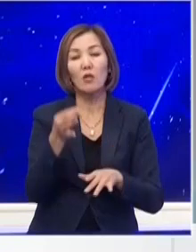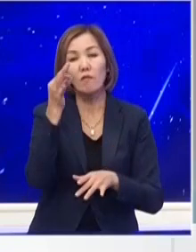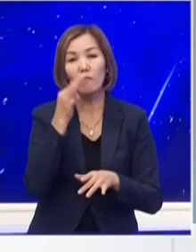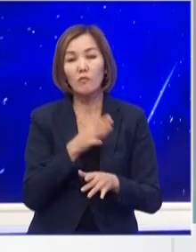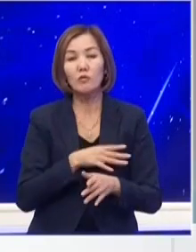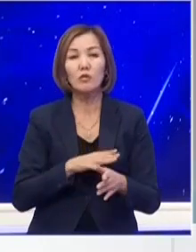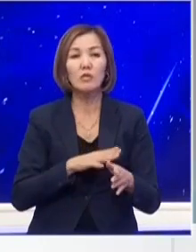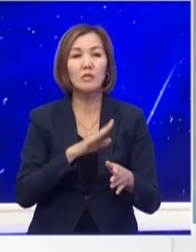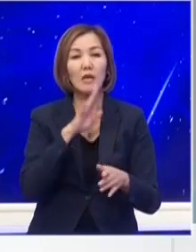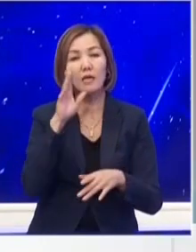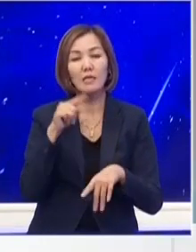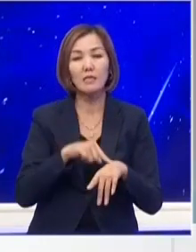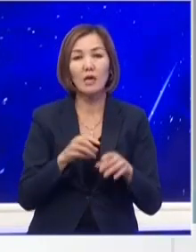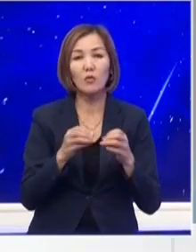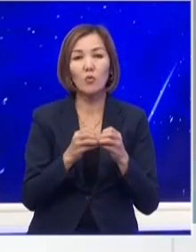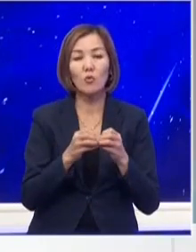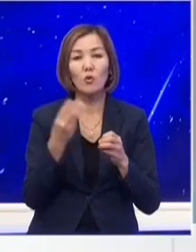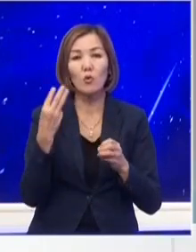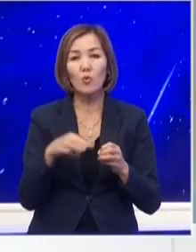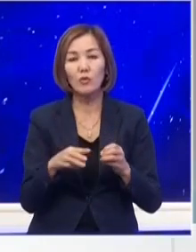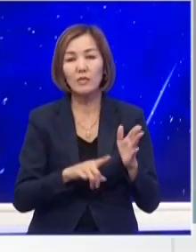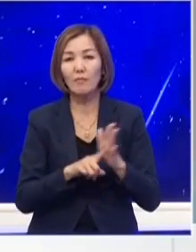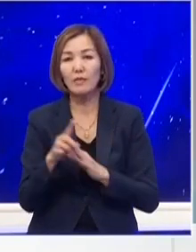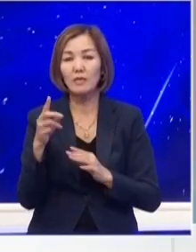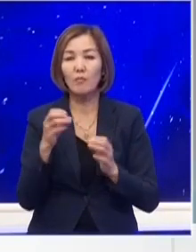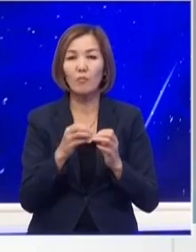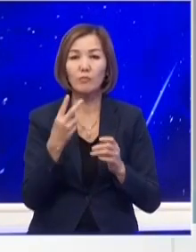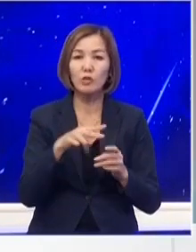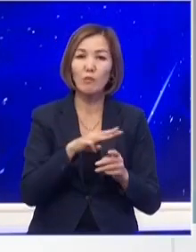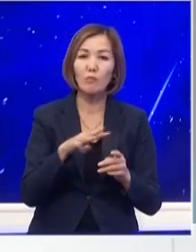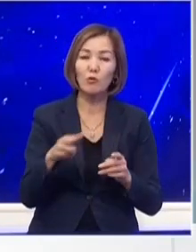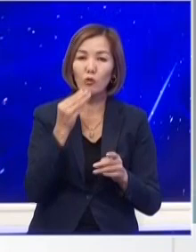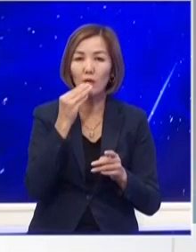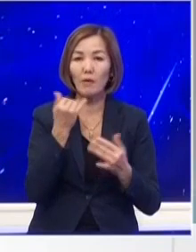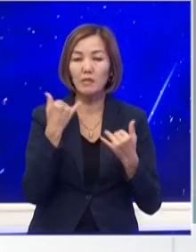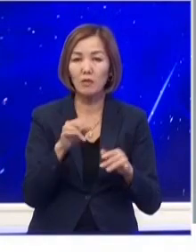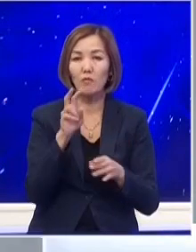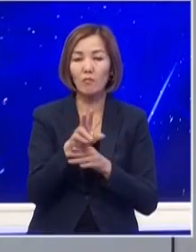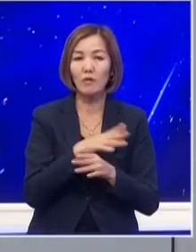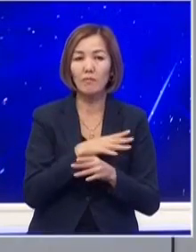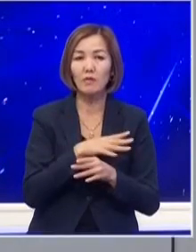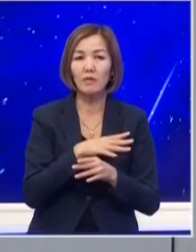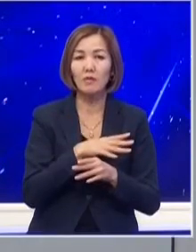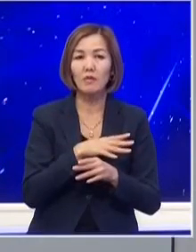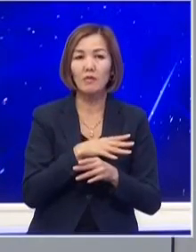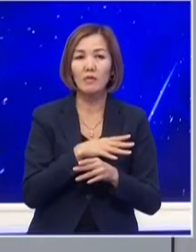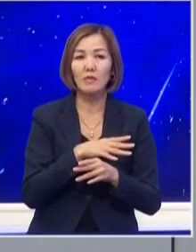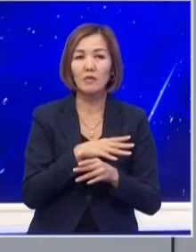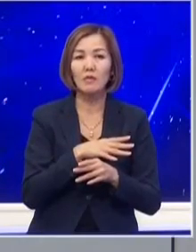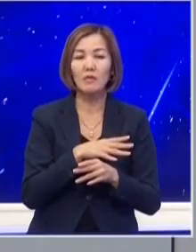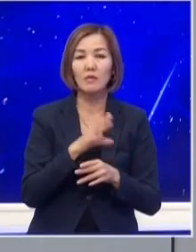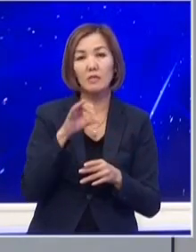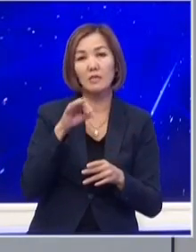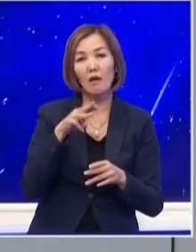сағат 10:30-дан бастап 10:50 аралығында тамақ ішеміз. Мен достарыммен келіп мында тамақ ішеміз.